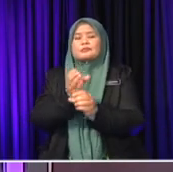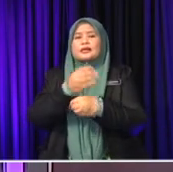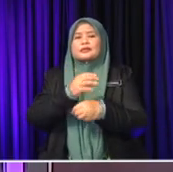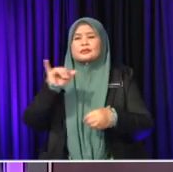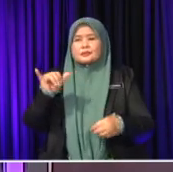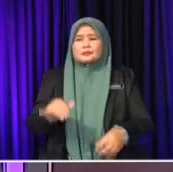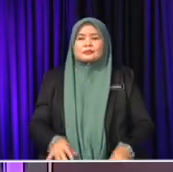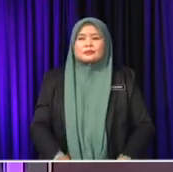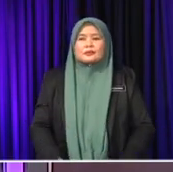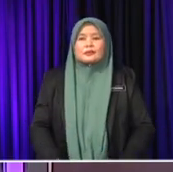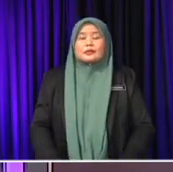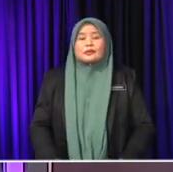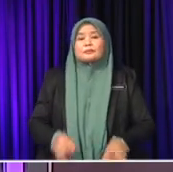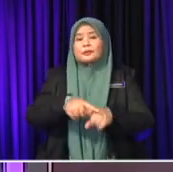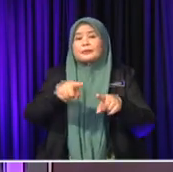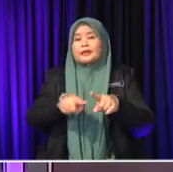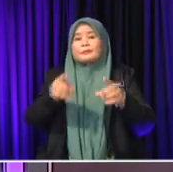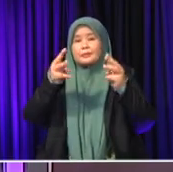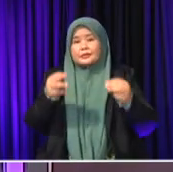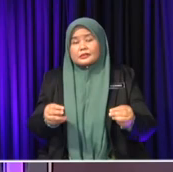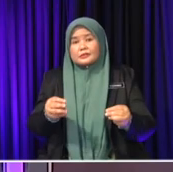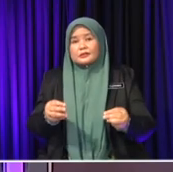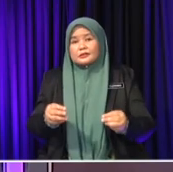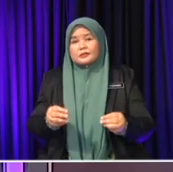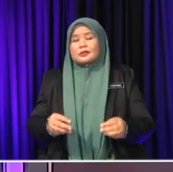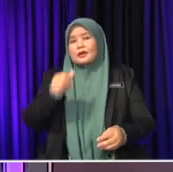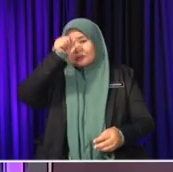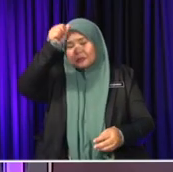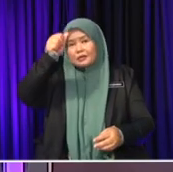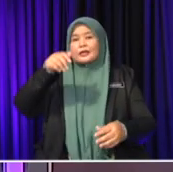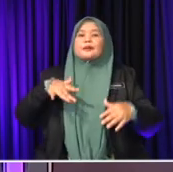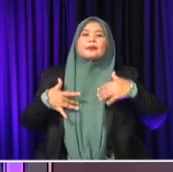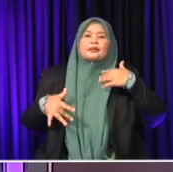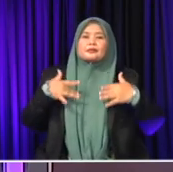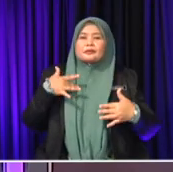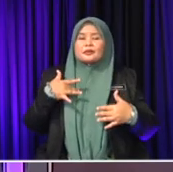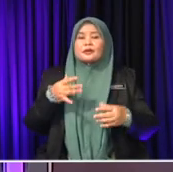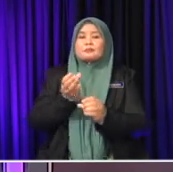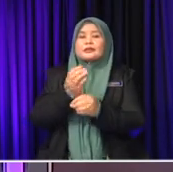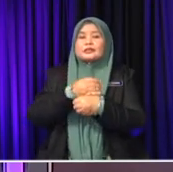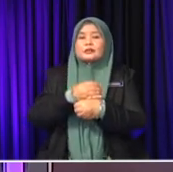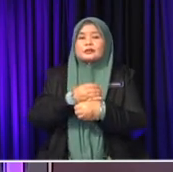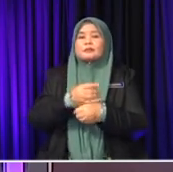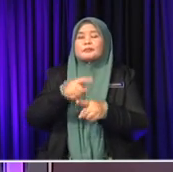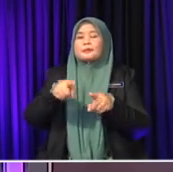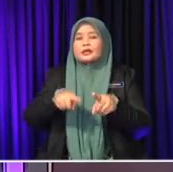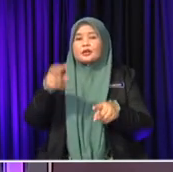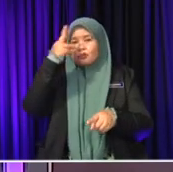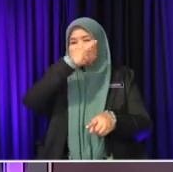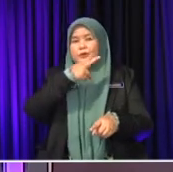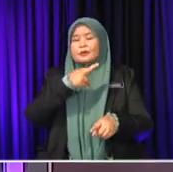keimanan kepada AllAh ke berbagaian bangsa ini tidak menunjukkan Allah hebat Iya mencipta berbagai rupa dan